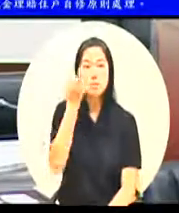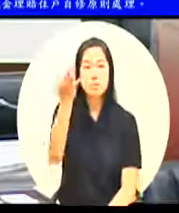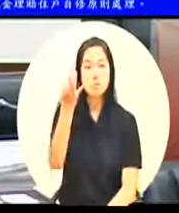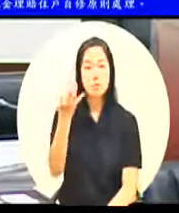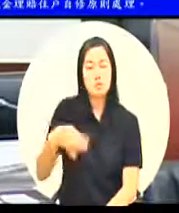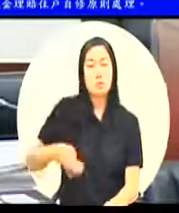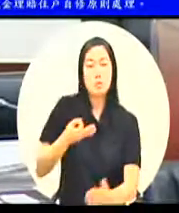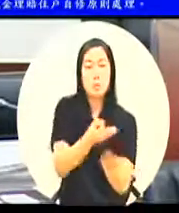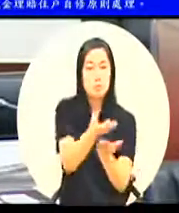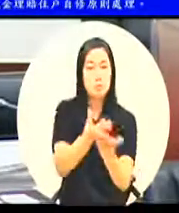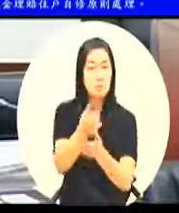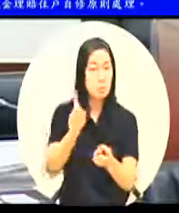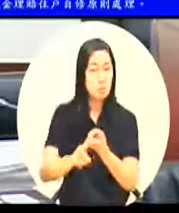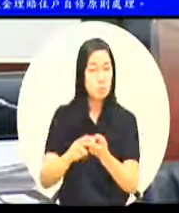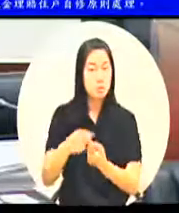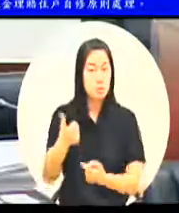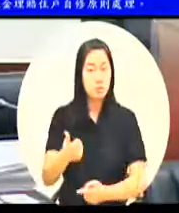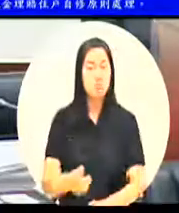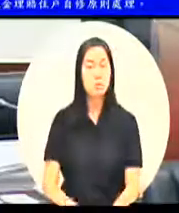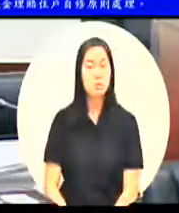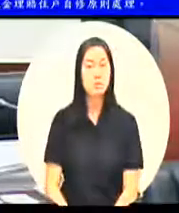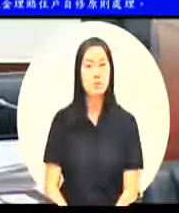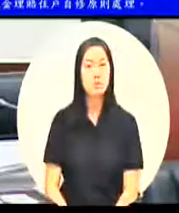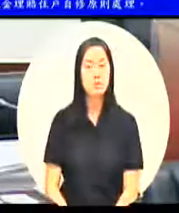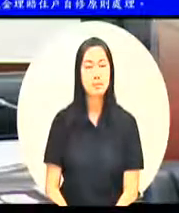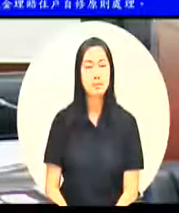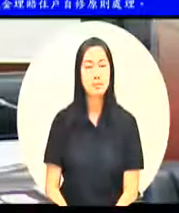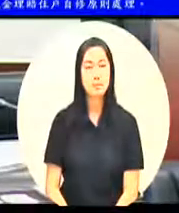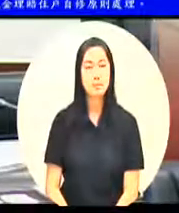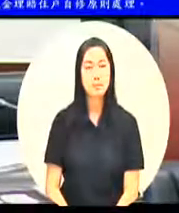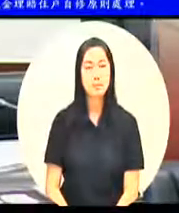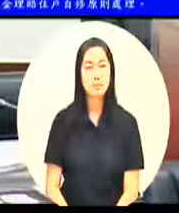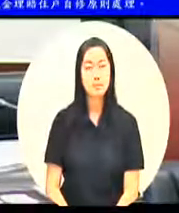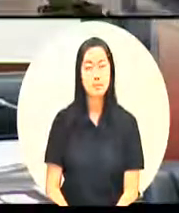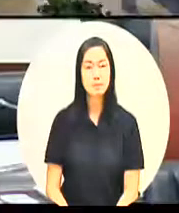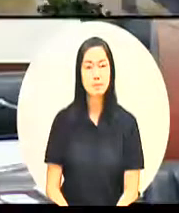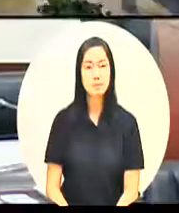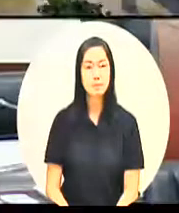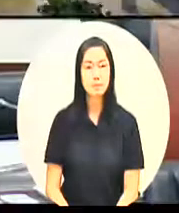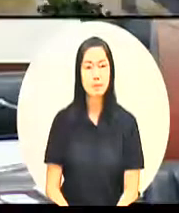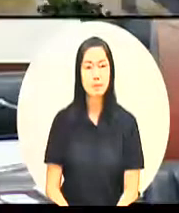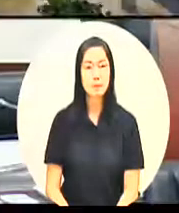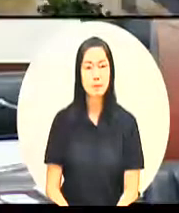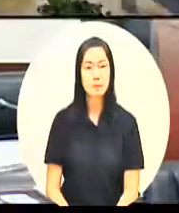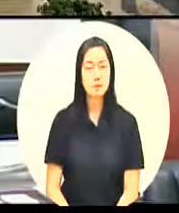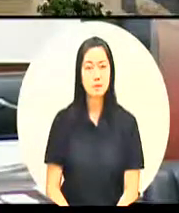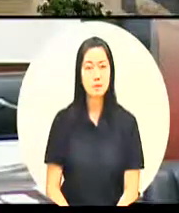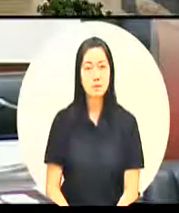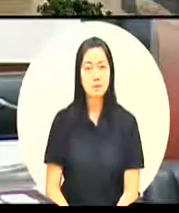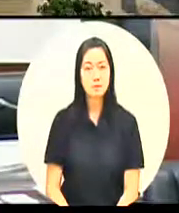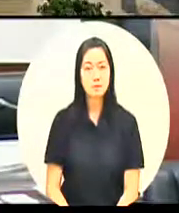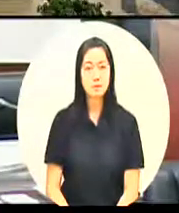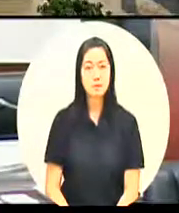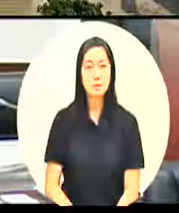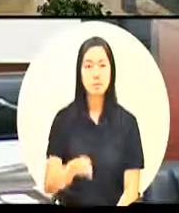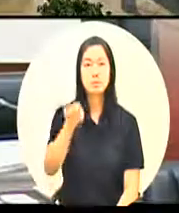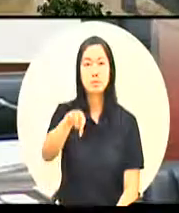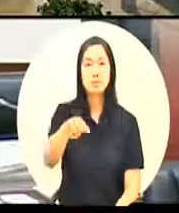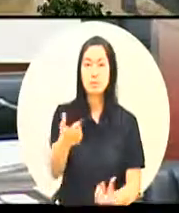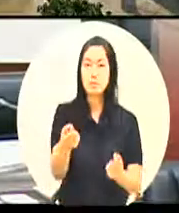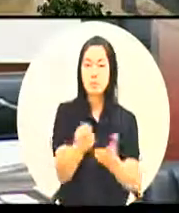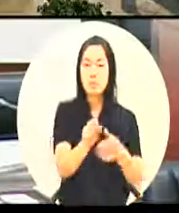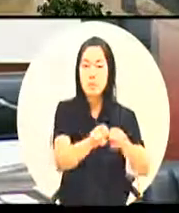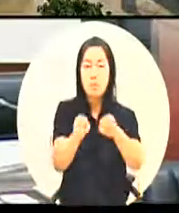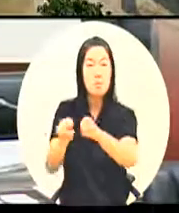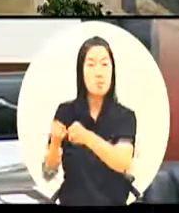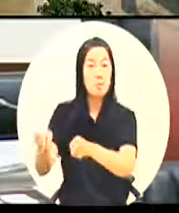原则哈，这个市长建议。看等下这位大伯，下一个看哈，这些都零损，但有用挡土墙，